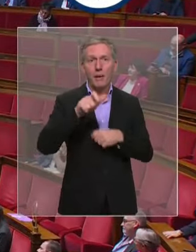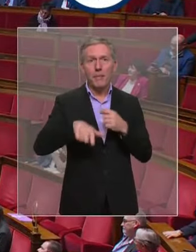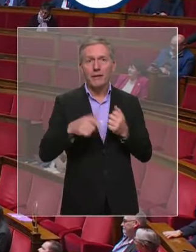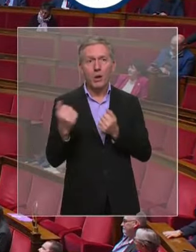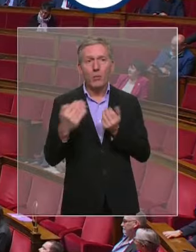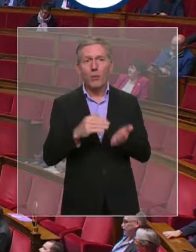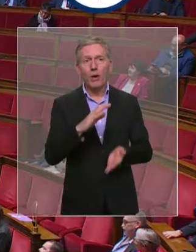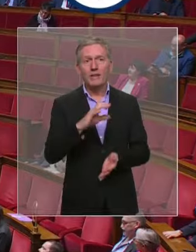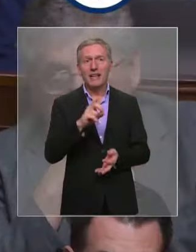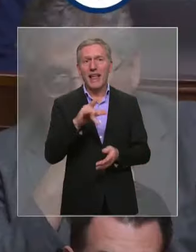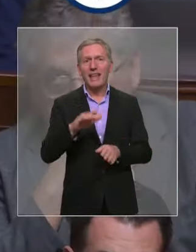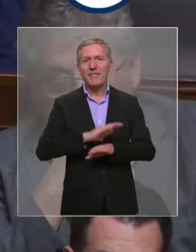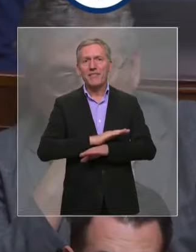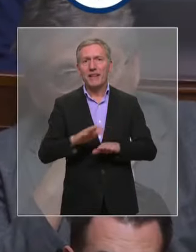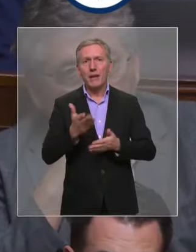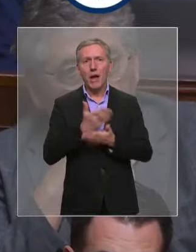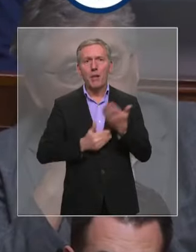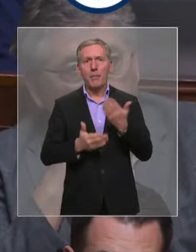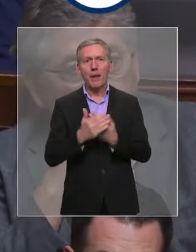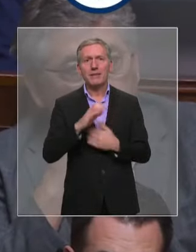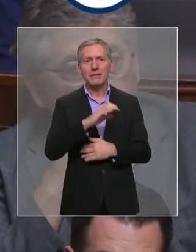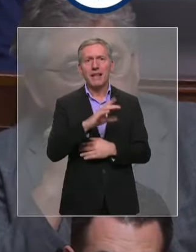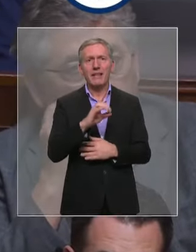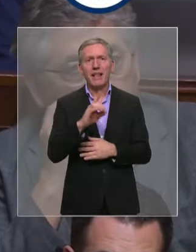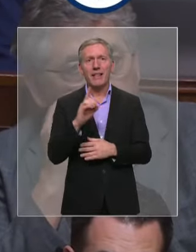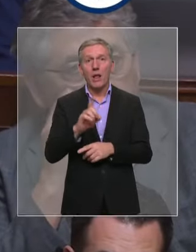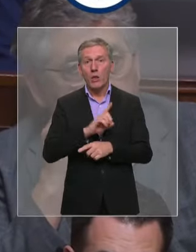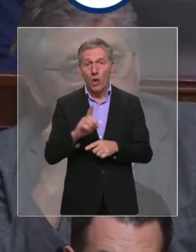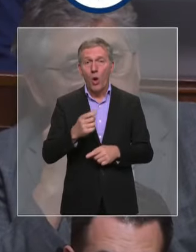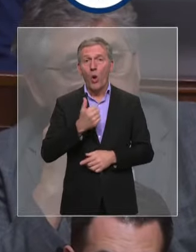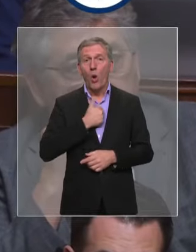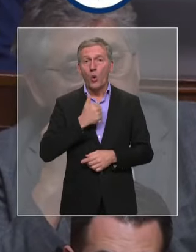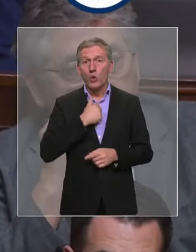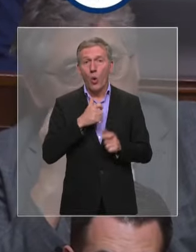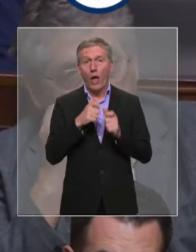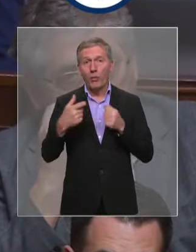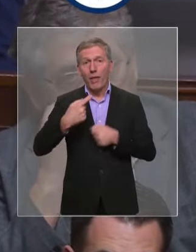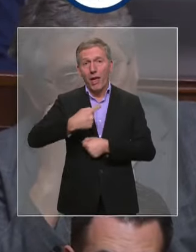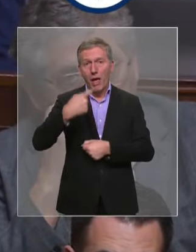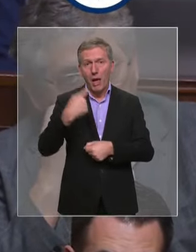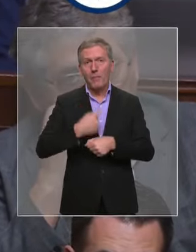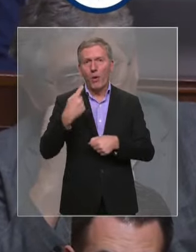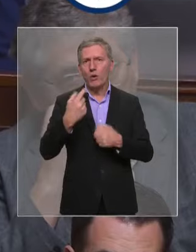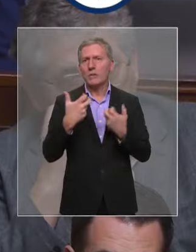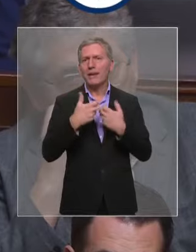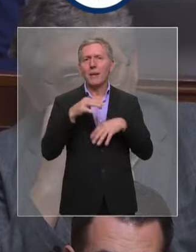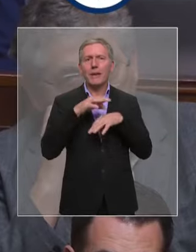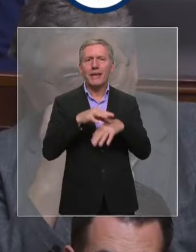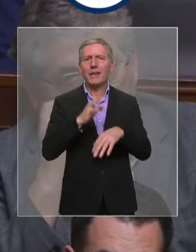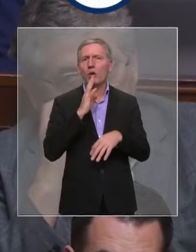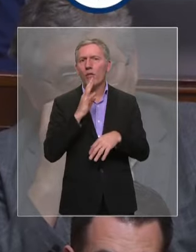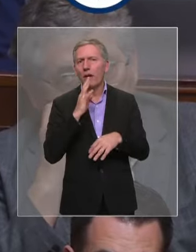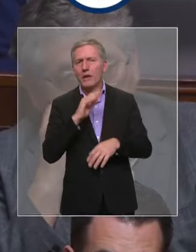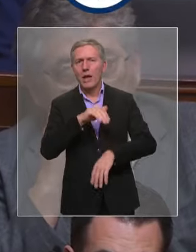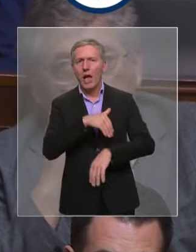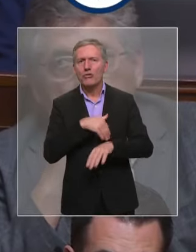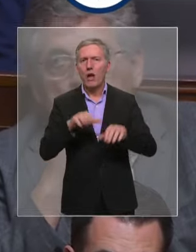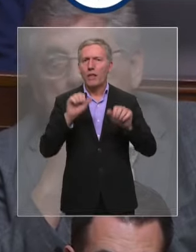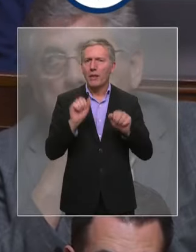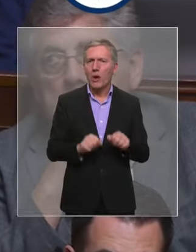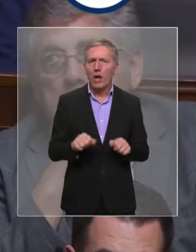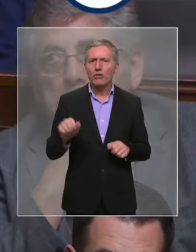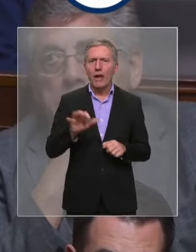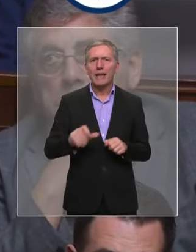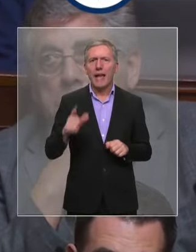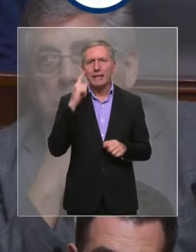de CDI ou de CDD, mais imposer le statut d'auto-entrepreneur. C'est le cas de guides conférenciers, d'agents de nettoyage, de caissières de